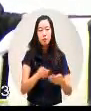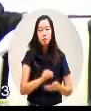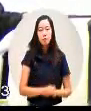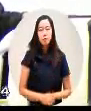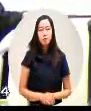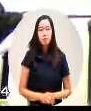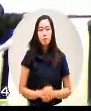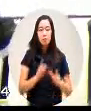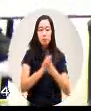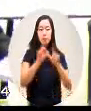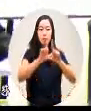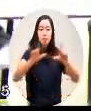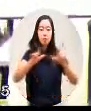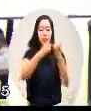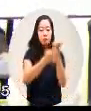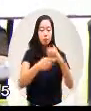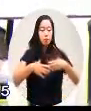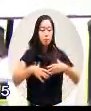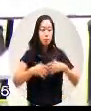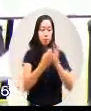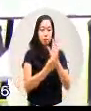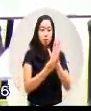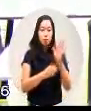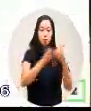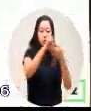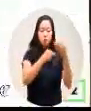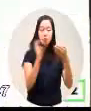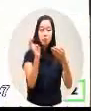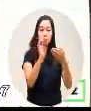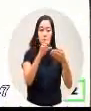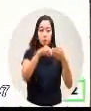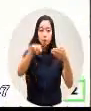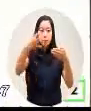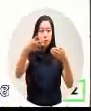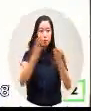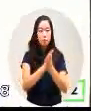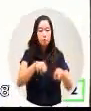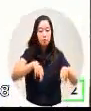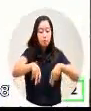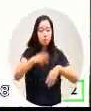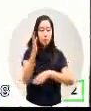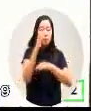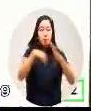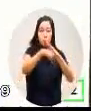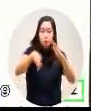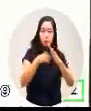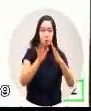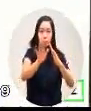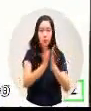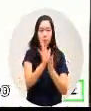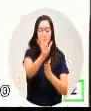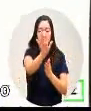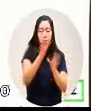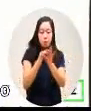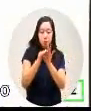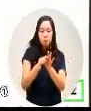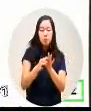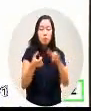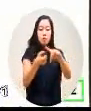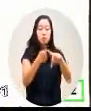就是大法官会议解释了哈，第400条了哈，以行政院就有关公益我们